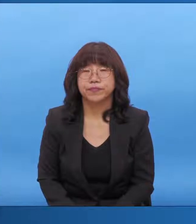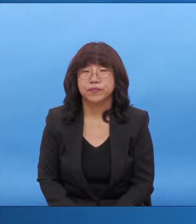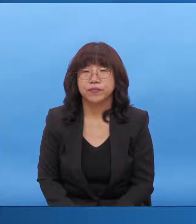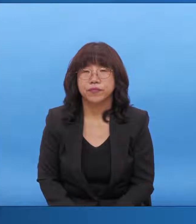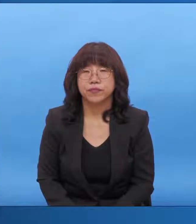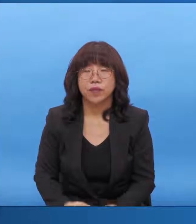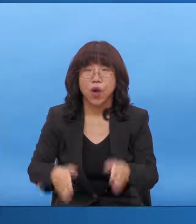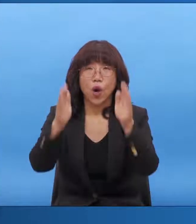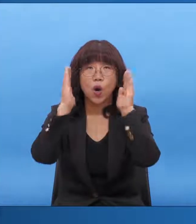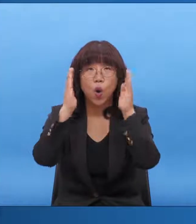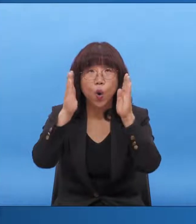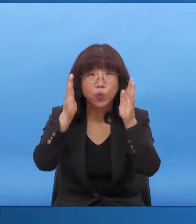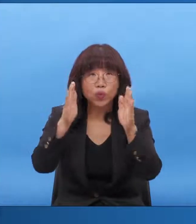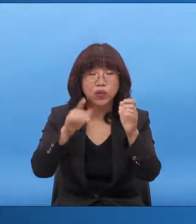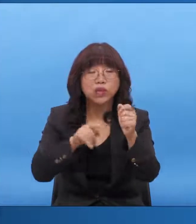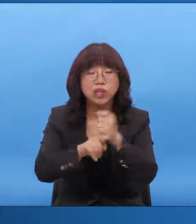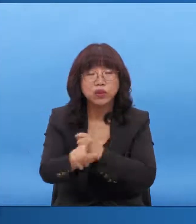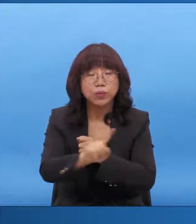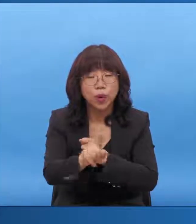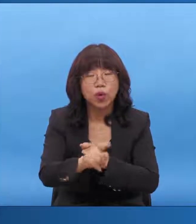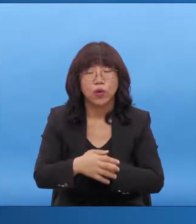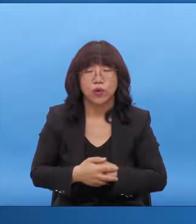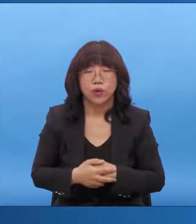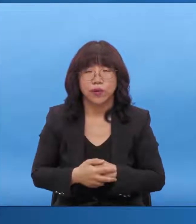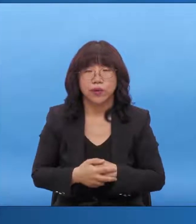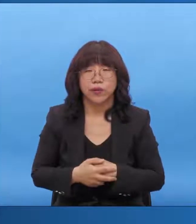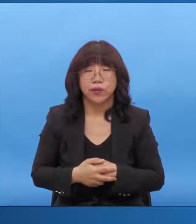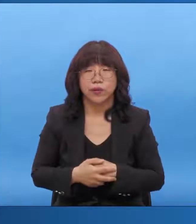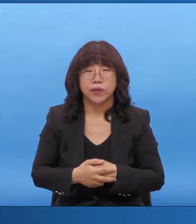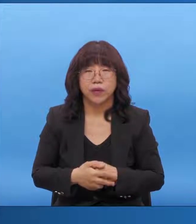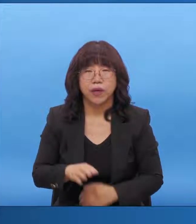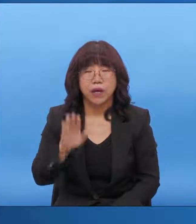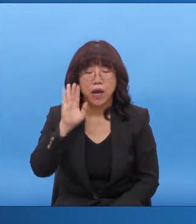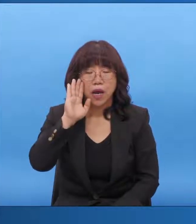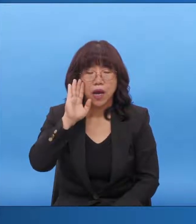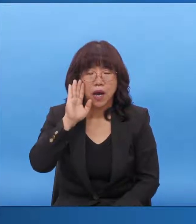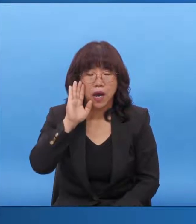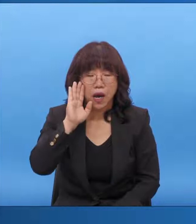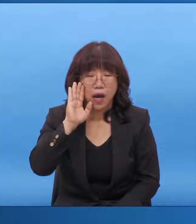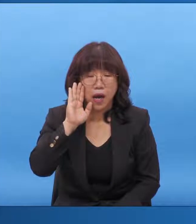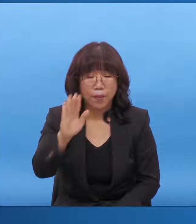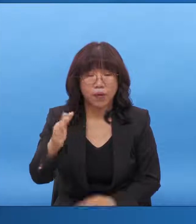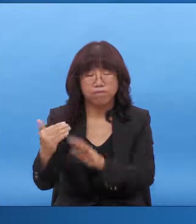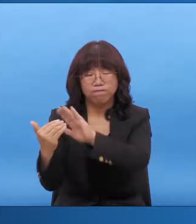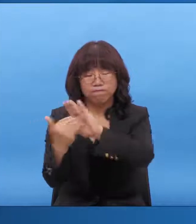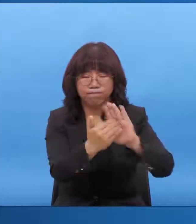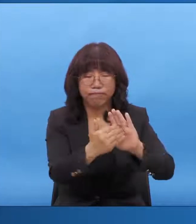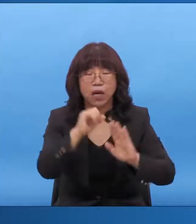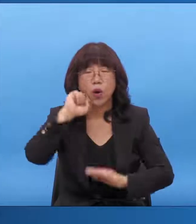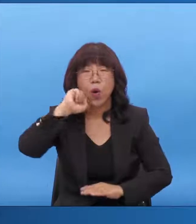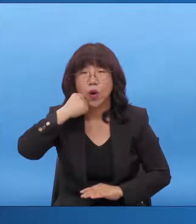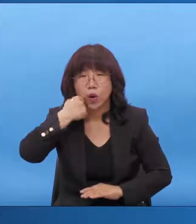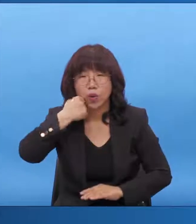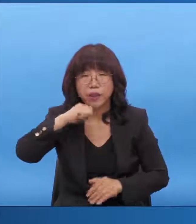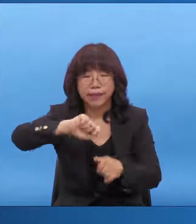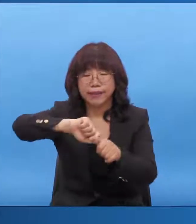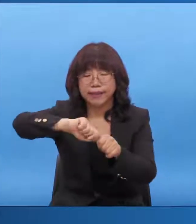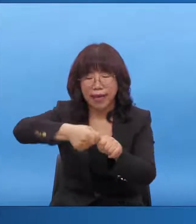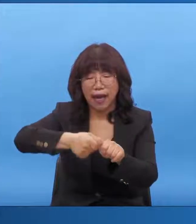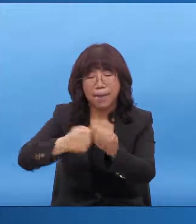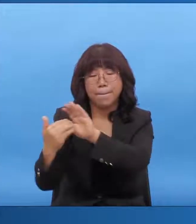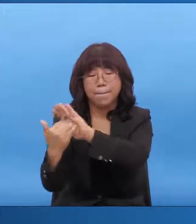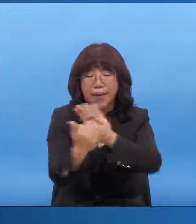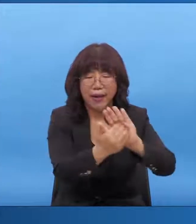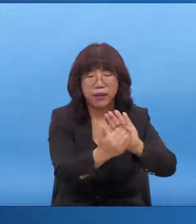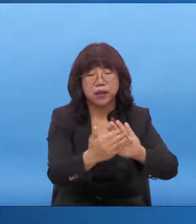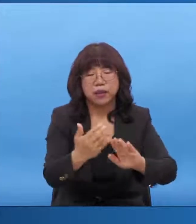될 것이냐? 답은 간단합니다. 앞으로 일어나는 그 누구도 막을 수 없는 재앙을 막는 렘넌트를 하나님이 쓰실